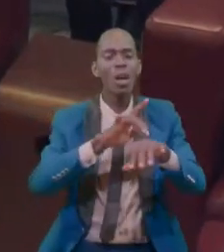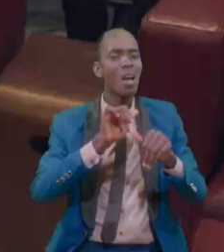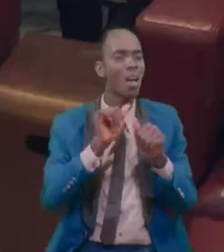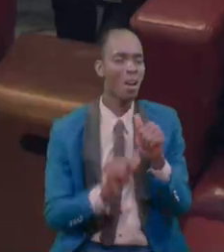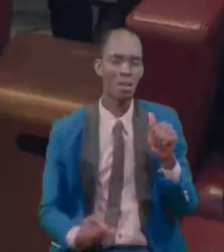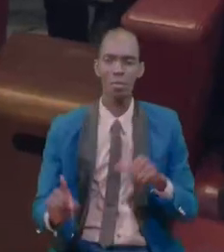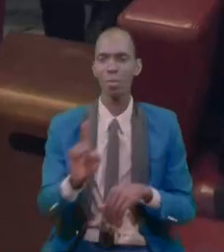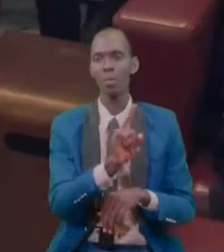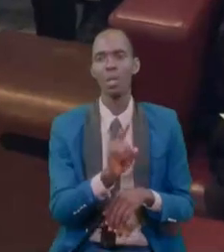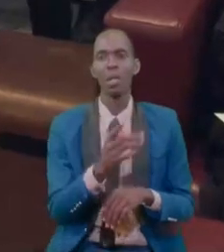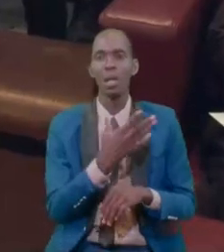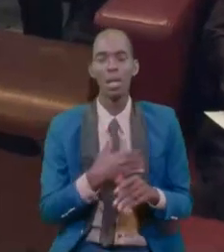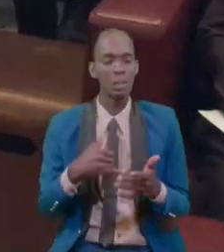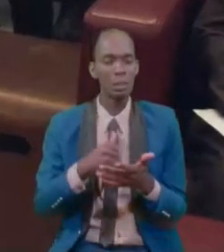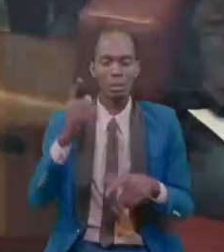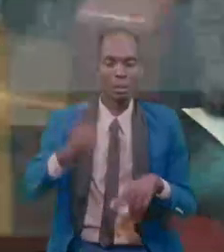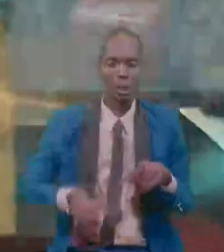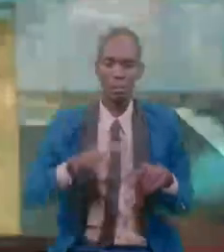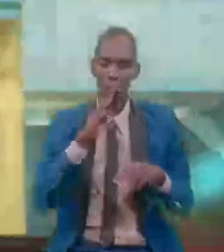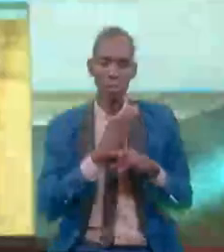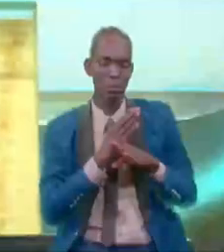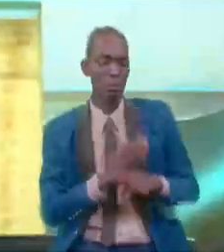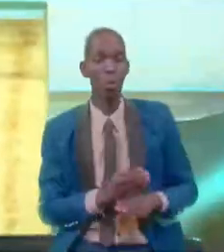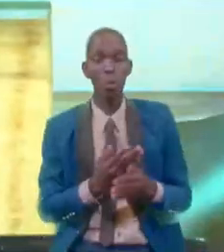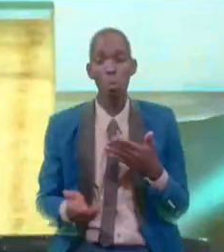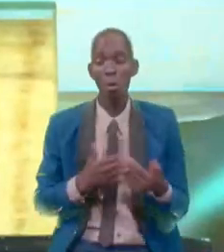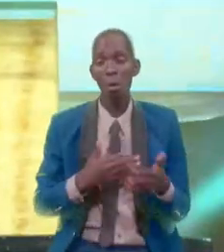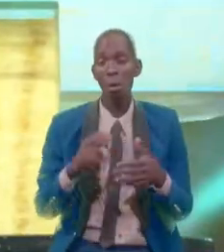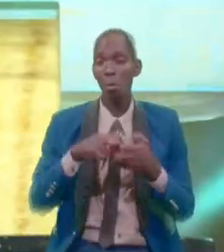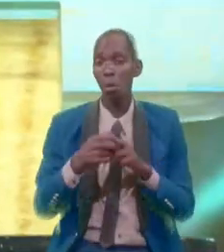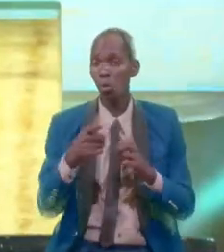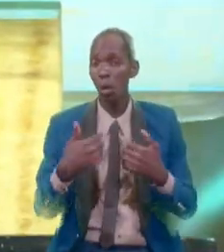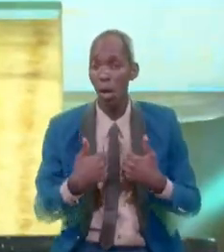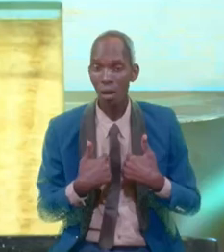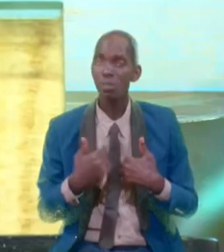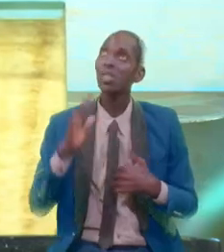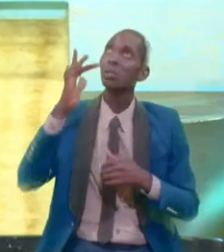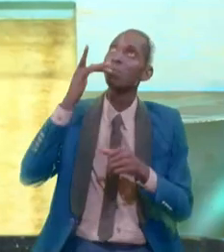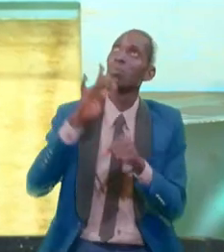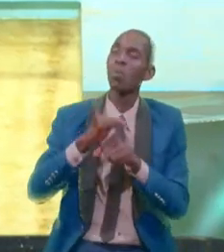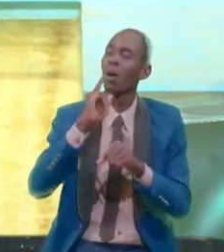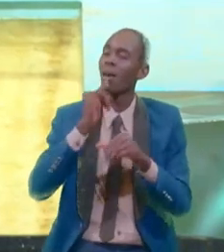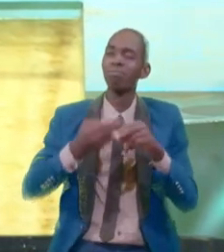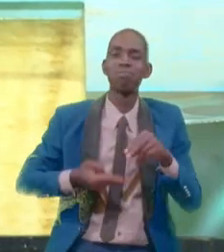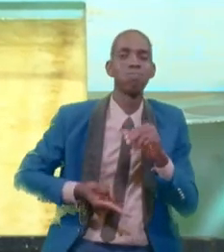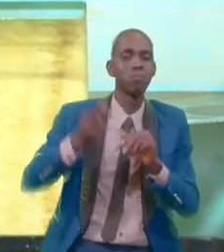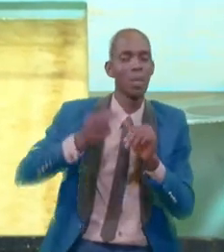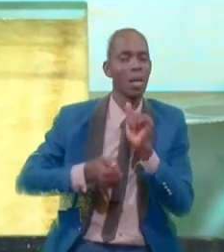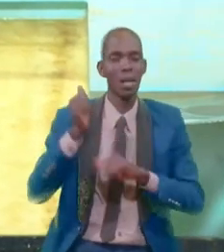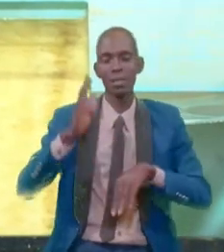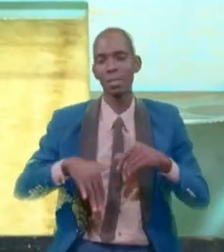Non seulement ça, c'est illimité. Quels que soient les problèmes que vous avez, cela va au-delà de cela. Un